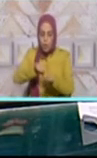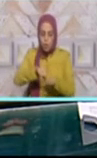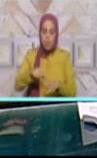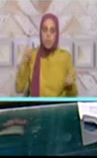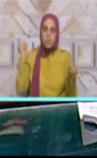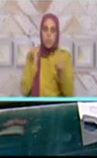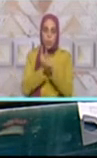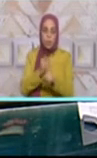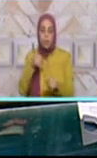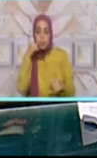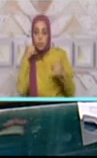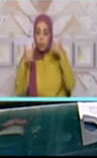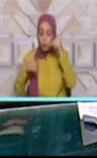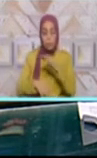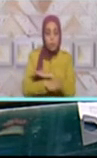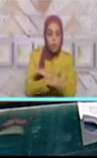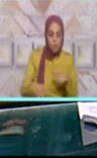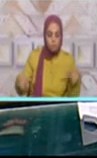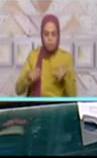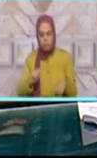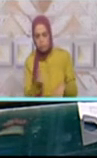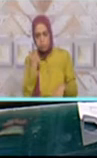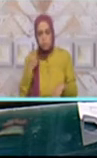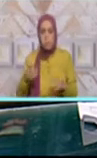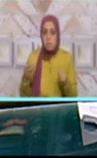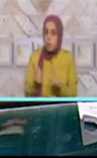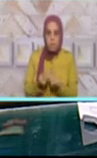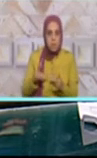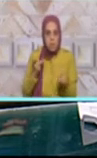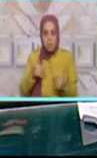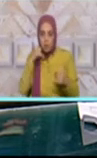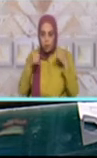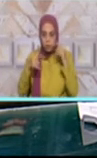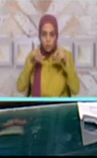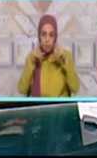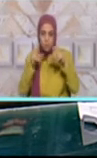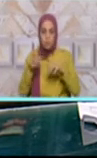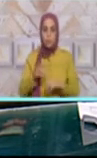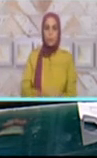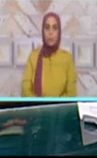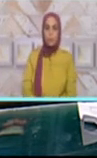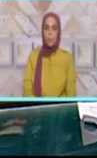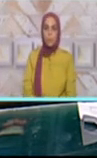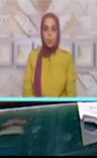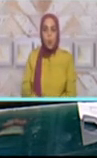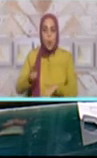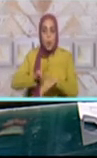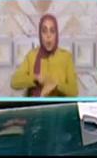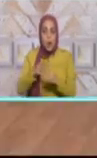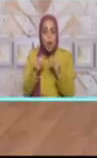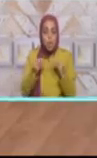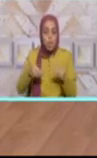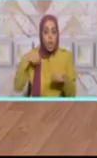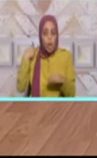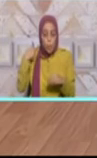استقبالا لاتصالات أو تدخل فريق التدخل السريع فيها وأنواع البلاغات يا أستاذ محمد لو تضعنا في الصورة. هو أكثر محافظات